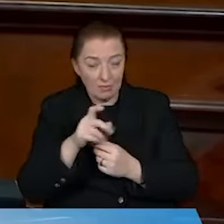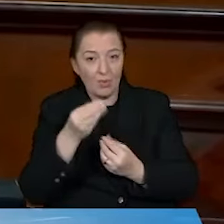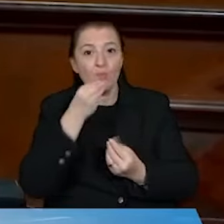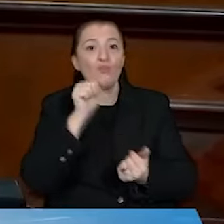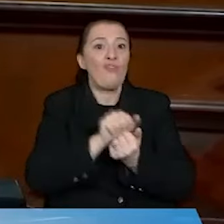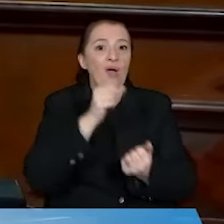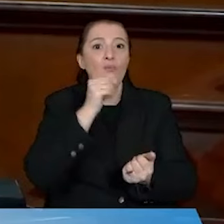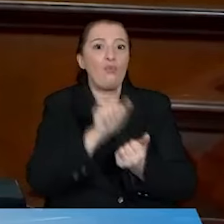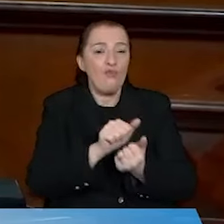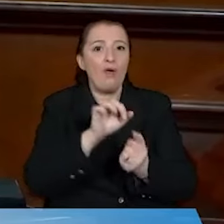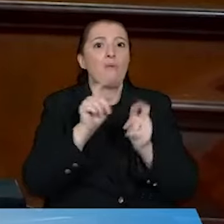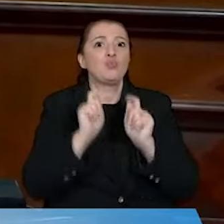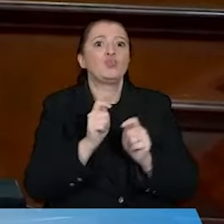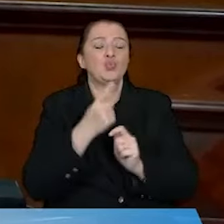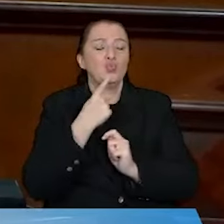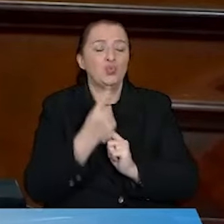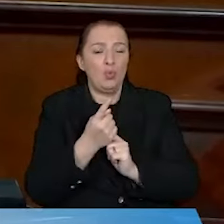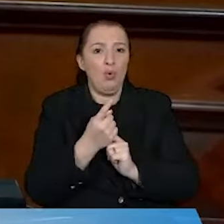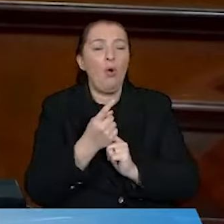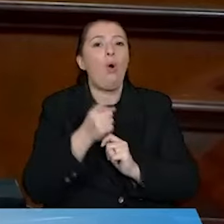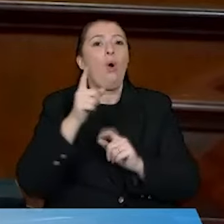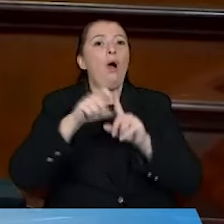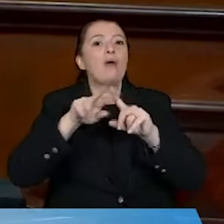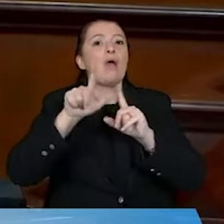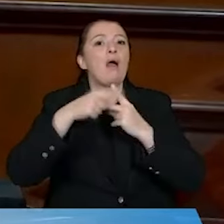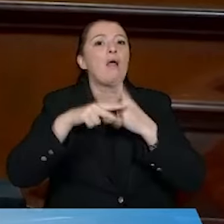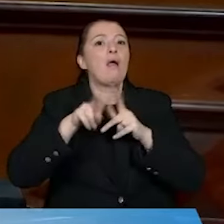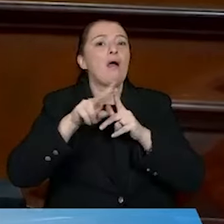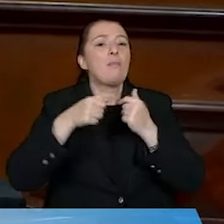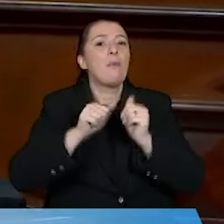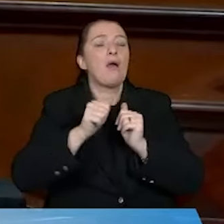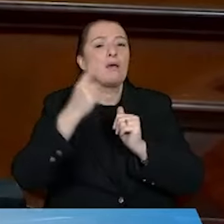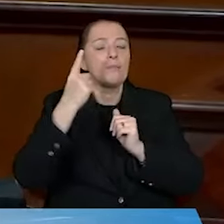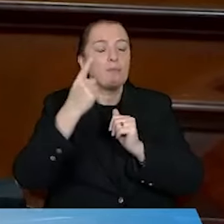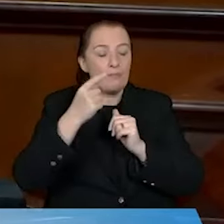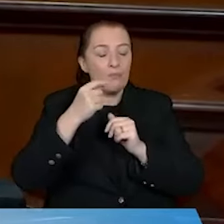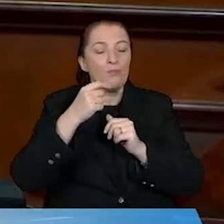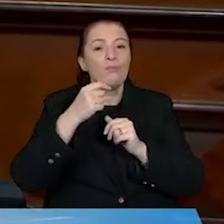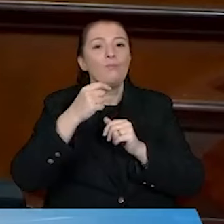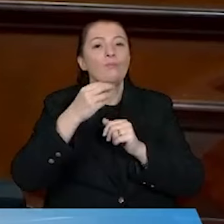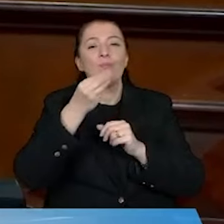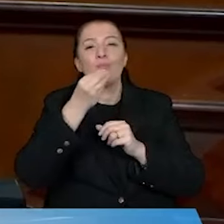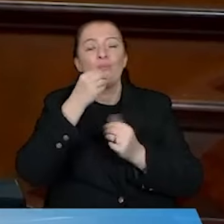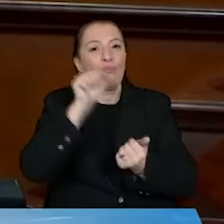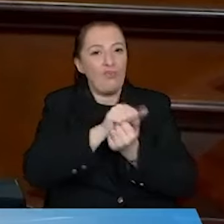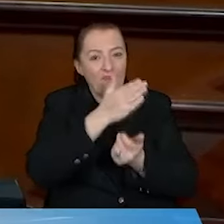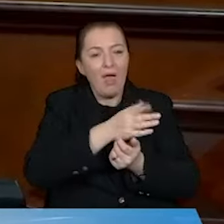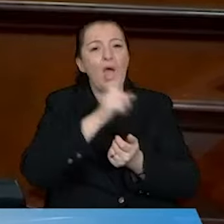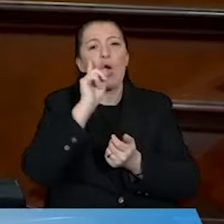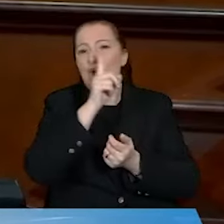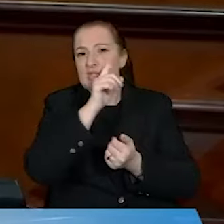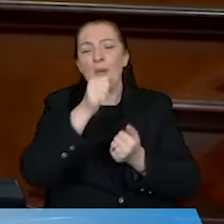büfe, illaki büfe. Dalyan Parkı'na bir büfe, bir tane de Moda İnciburnu'na, yetmez bir tane Göztepe